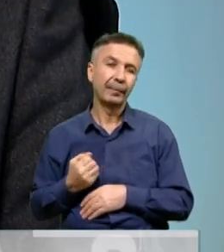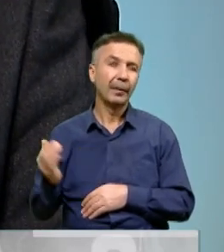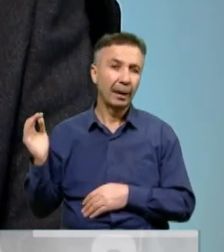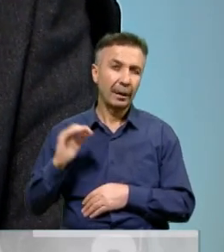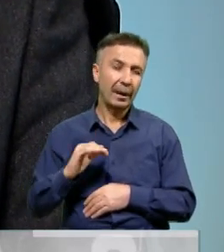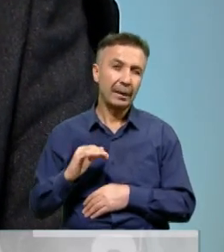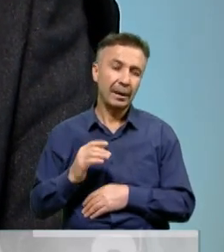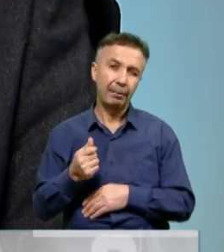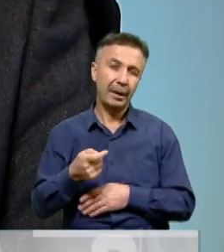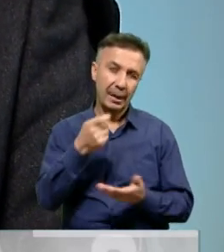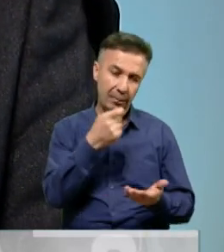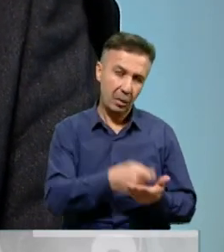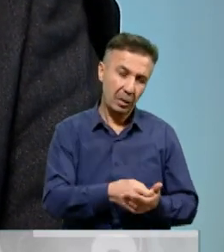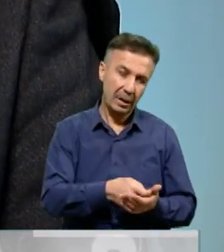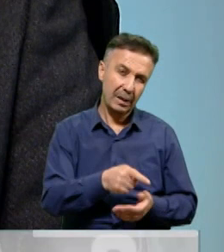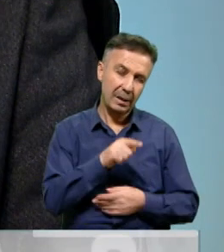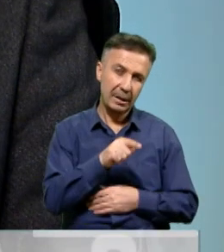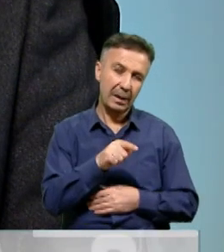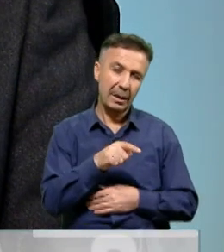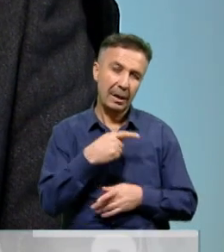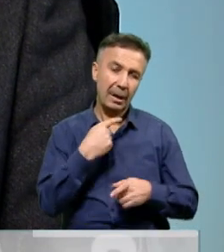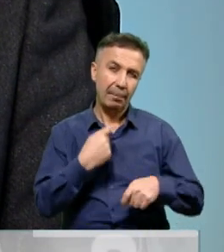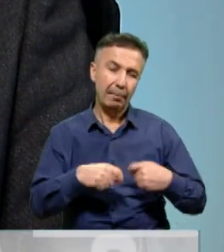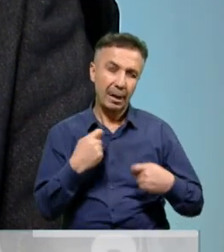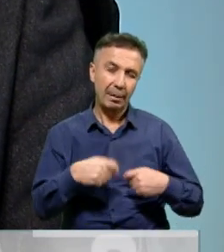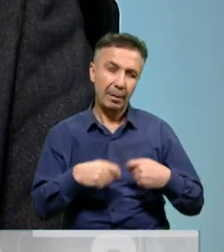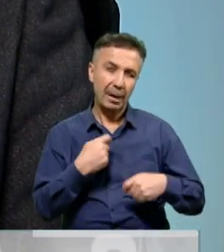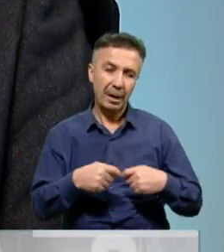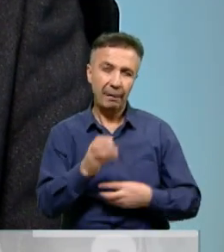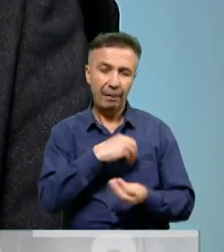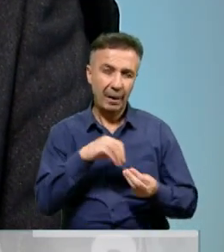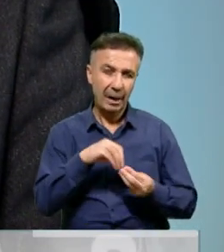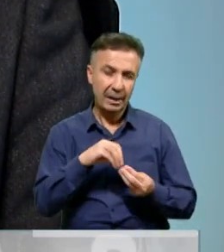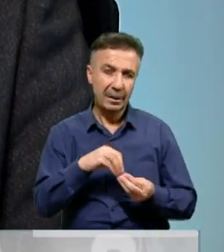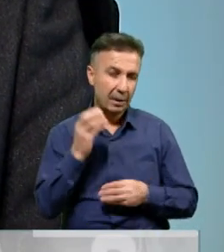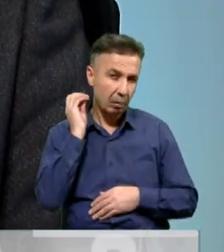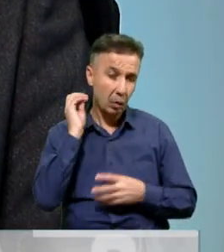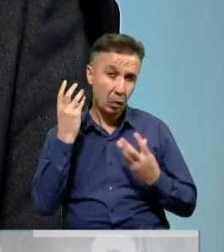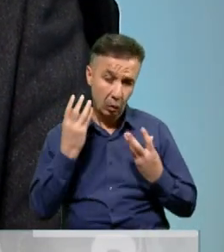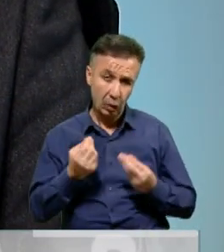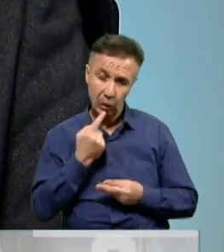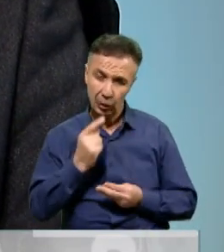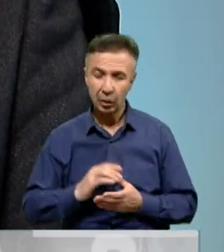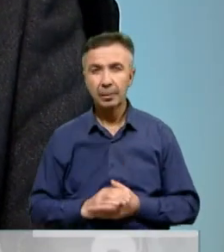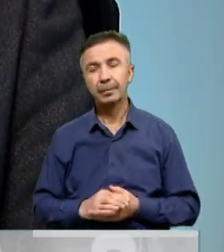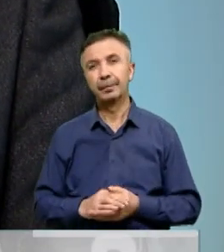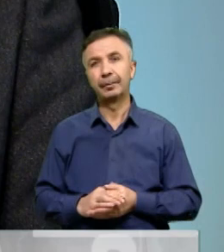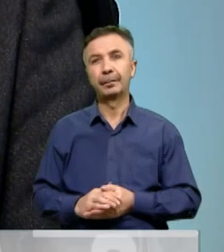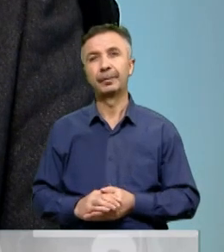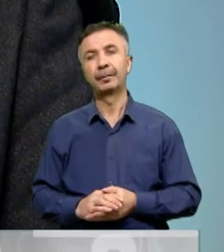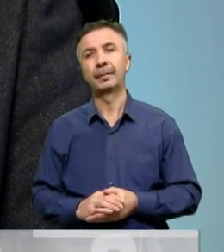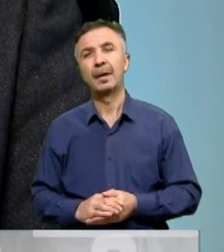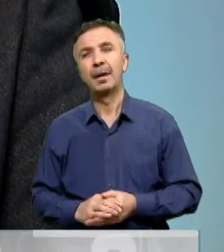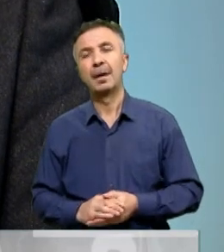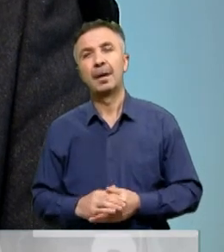Getir benim paramı öde, sen bankaya kredi, faizli kredi borçlusu ol diyor.